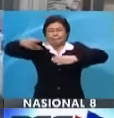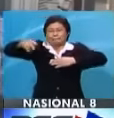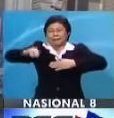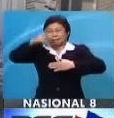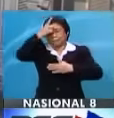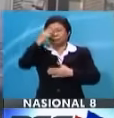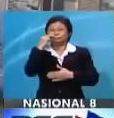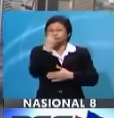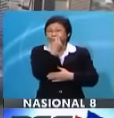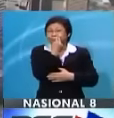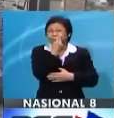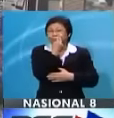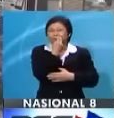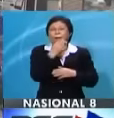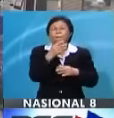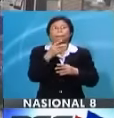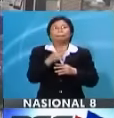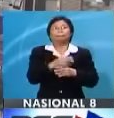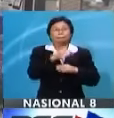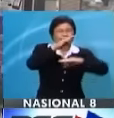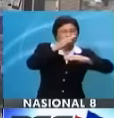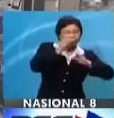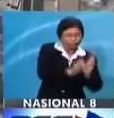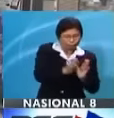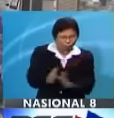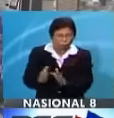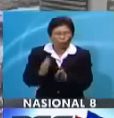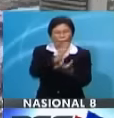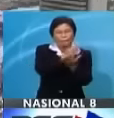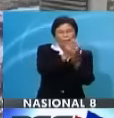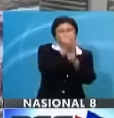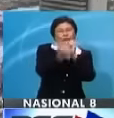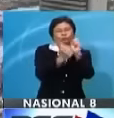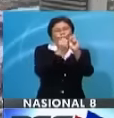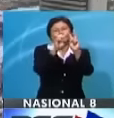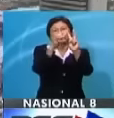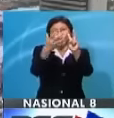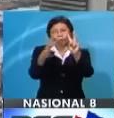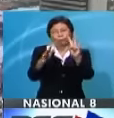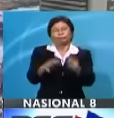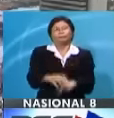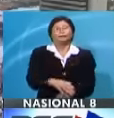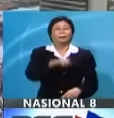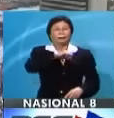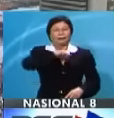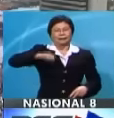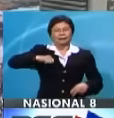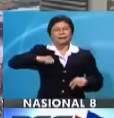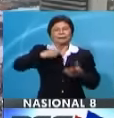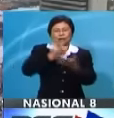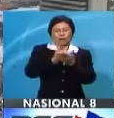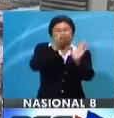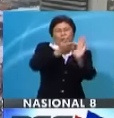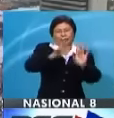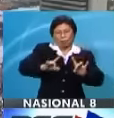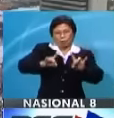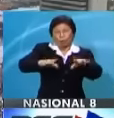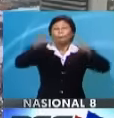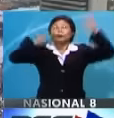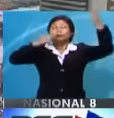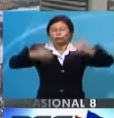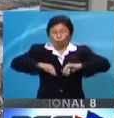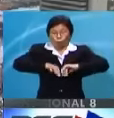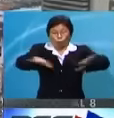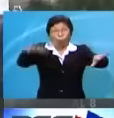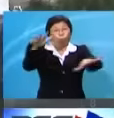Perdana Menteri Datuk Seri Najib Tun Razak melakukan penstrukturan semula bajet 2015. Menurut ahli ekonomi Bank Australia, Malaysia telah